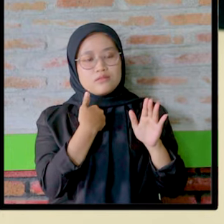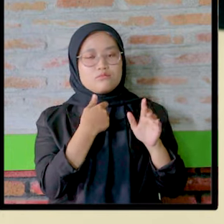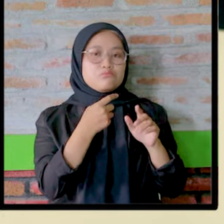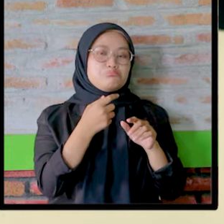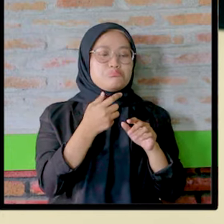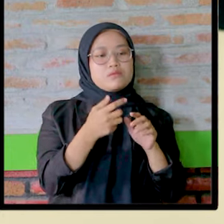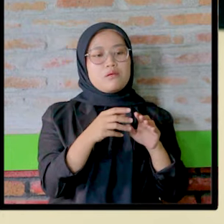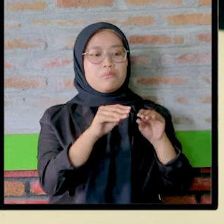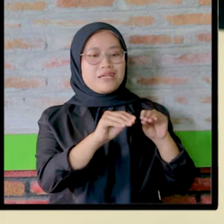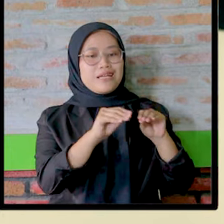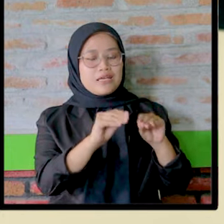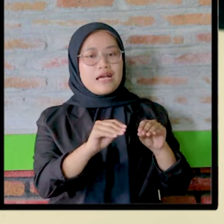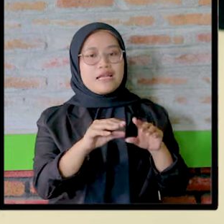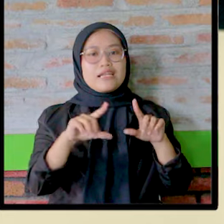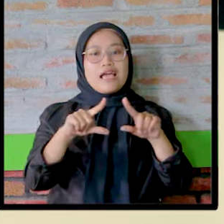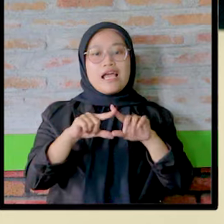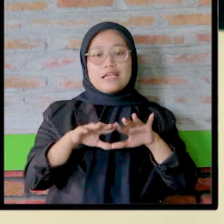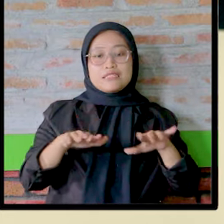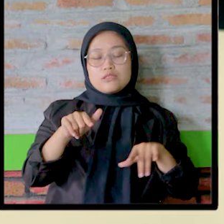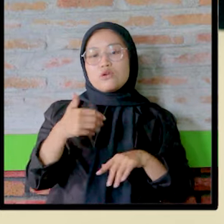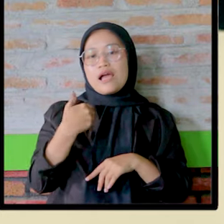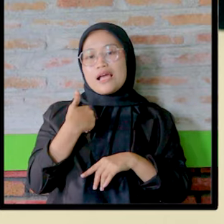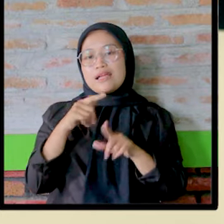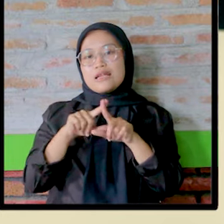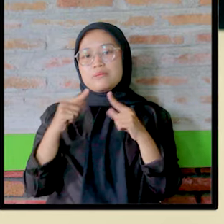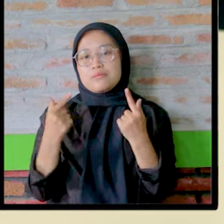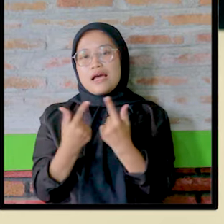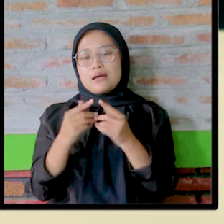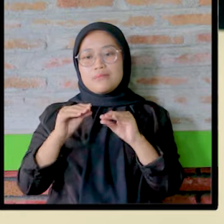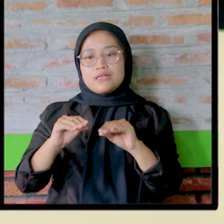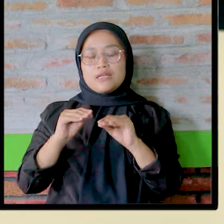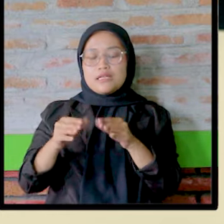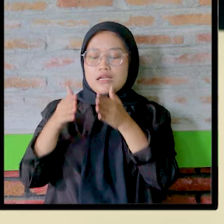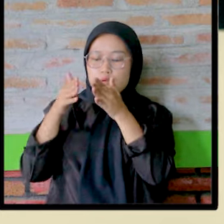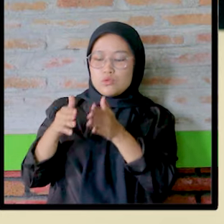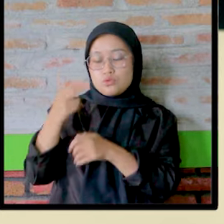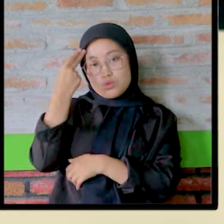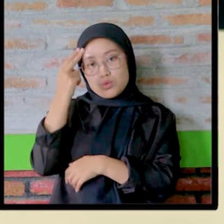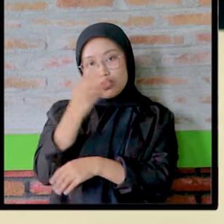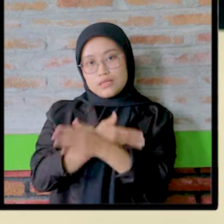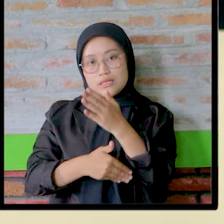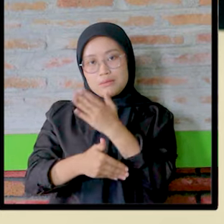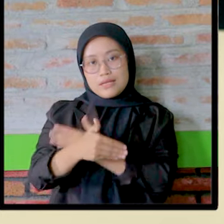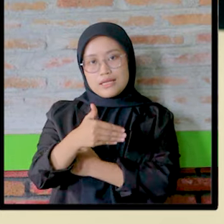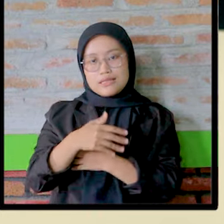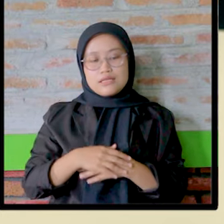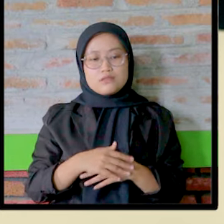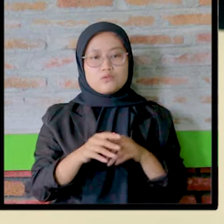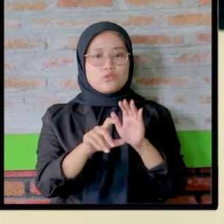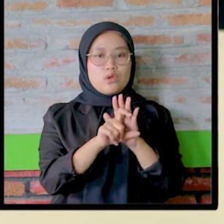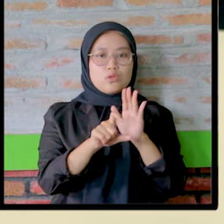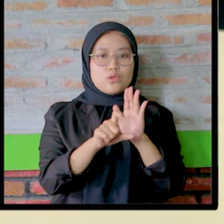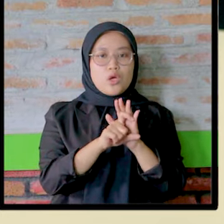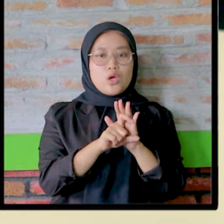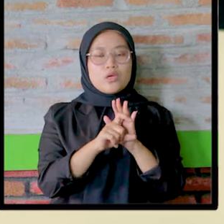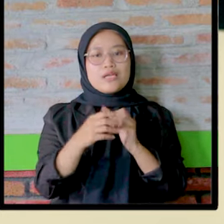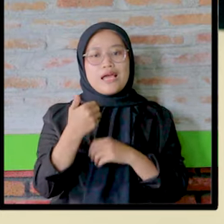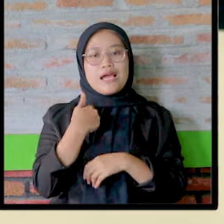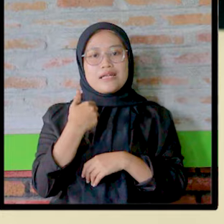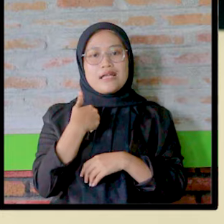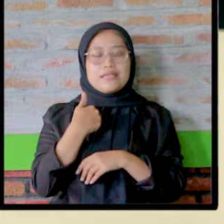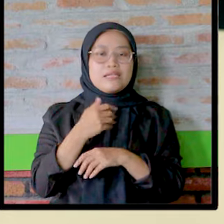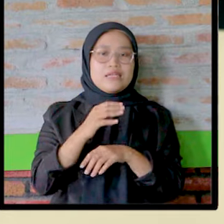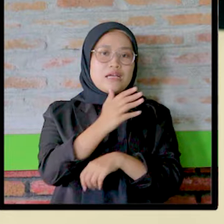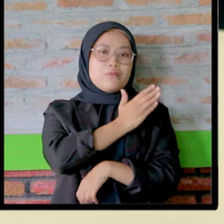pendidikan begitu di Aisah kan ada lembaga pendidikan yang khusus disabilitas gitu ya Di misalnya yang ada di Kabupaten Kendal